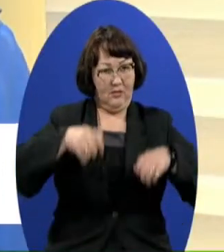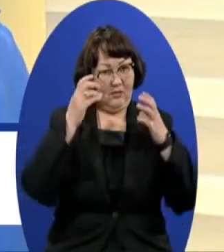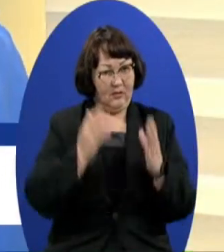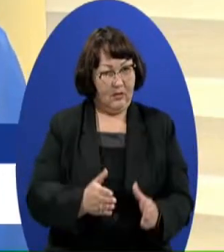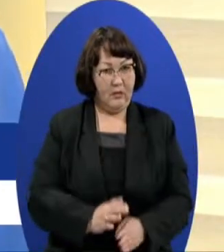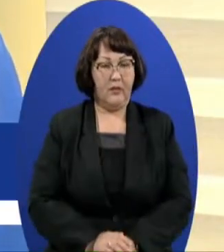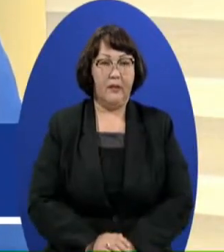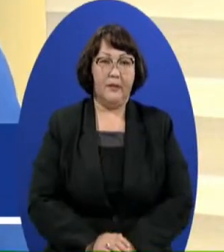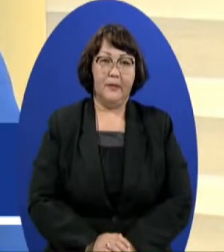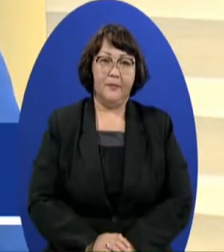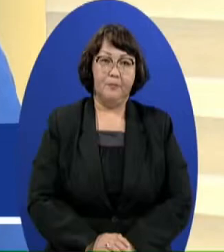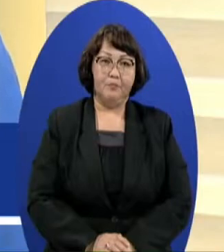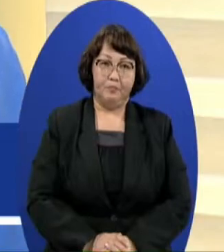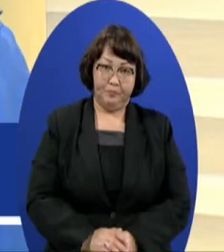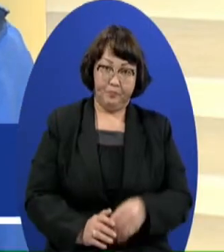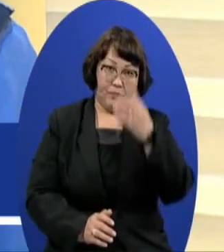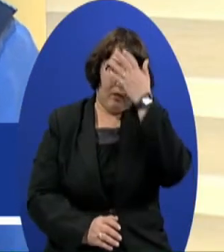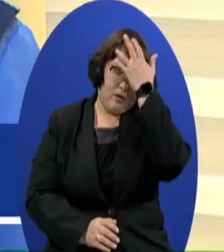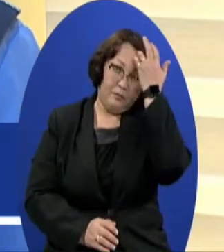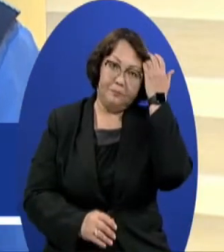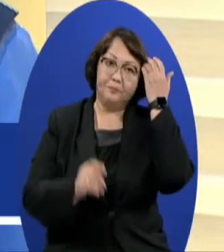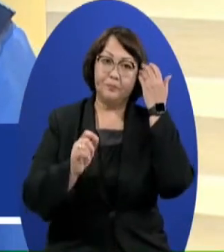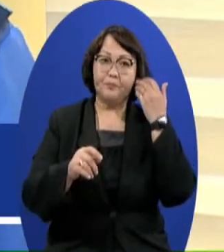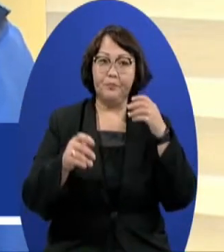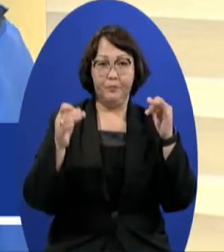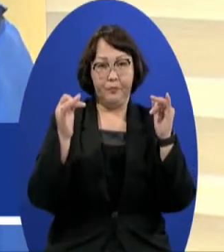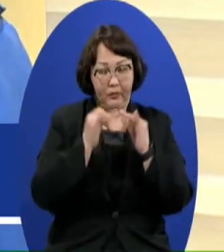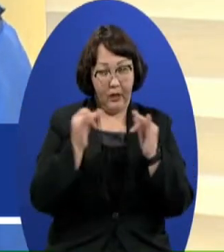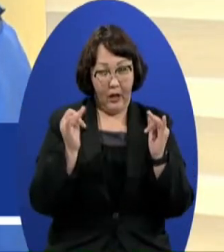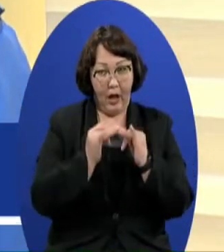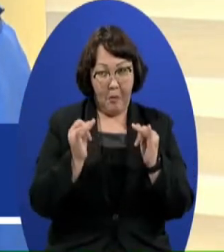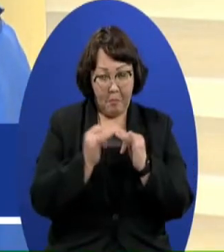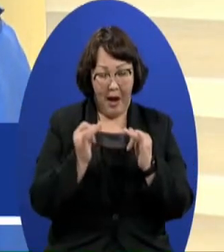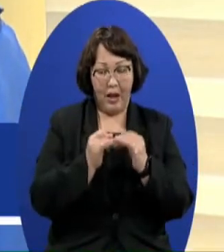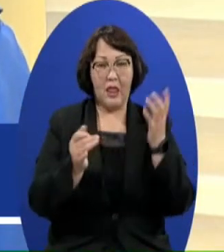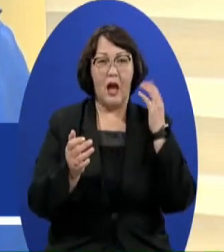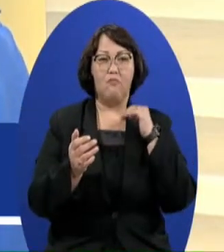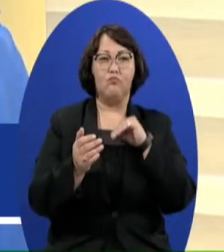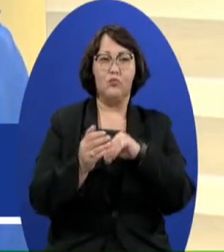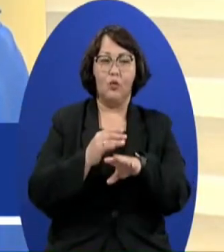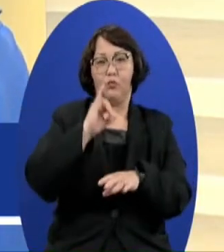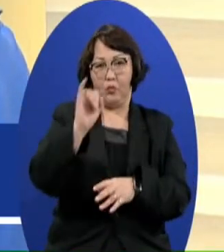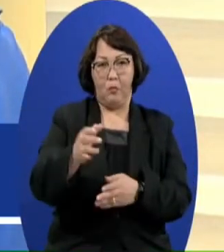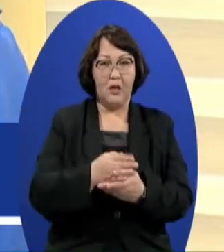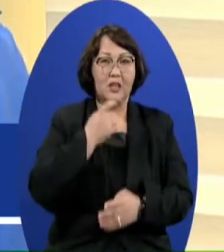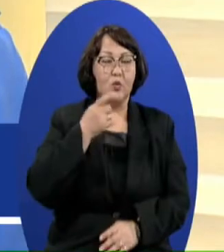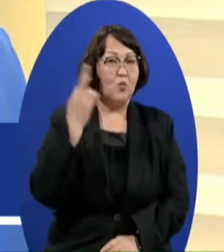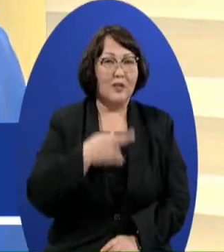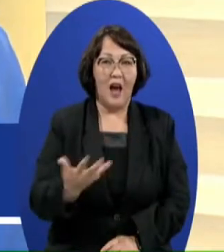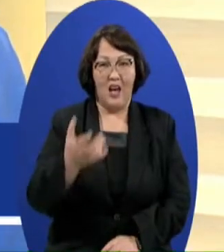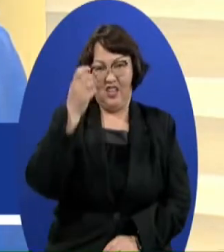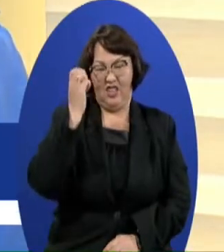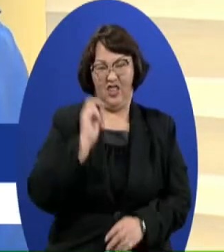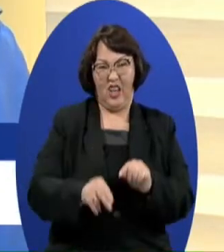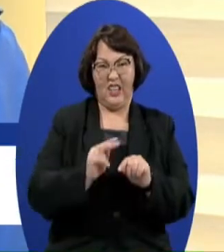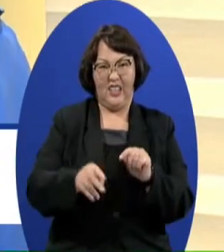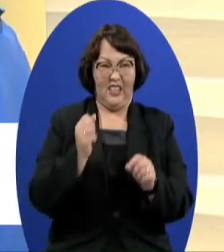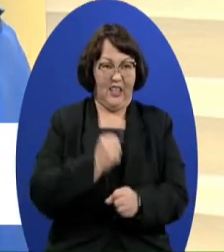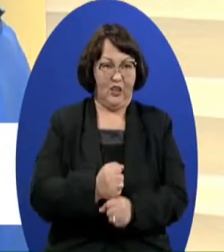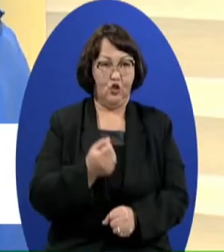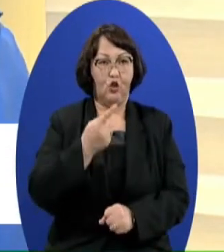нэгэн байдлаар улс мөрөө үлдэж байгаа. А зүгээр энэ гэмт хэргийг илрүүлэх үйл ажиллагаанд учирж байгааны хүндрэл нь бол за шалгалтын ажиллагаа нийлээ удаа